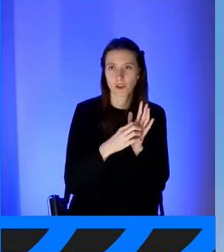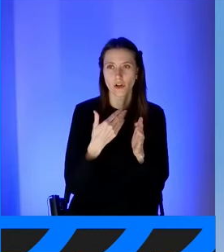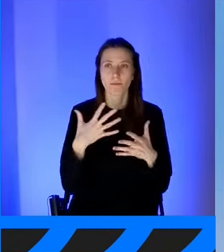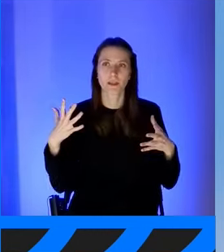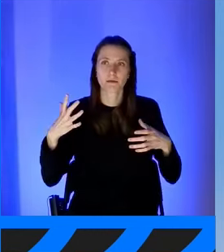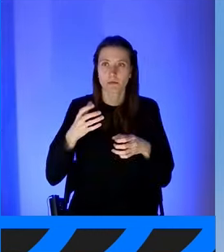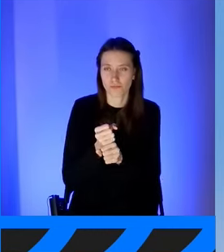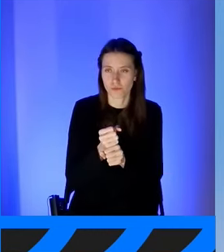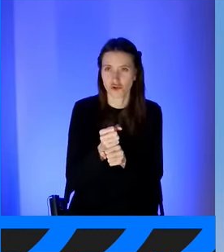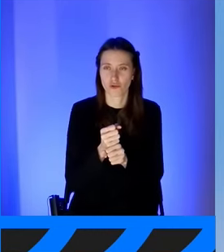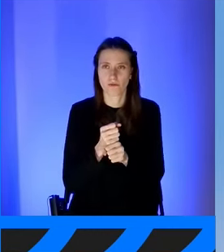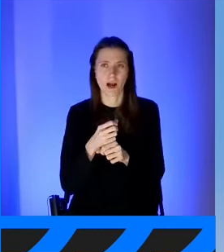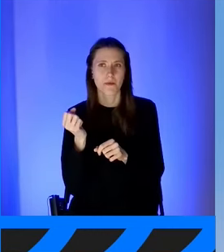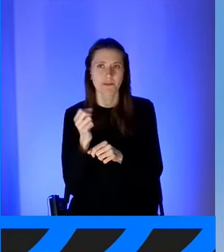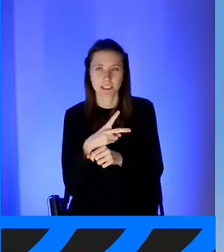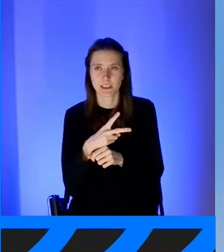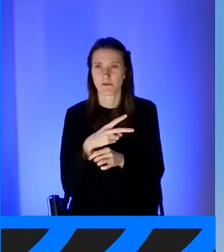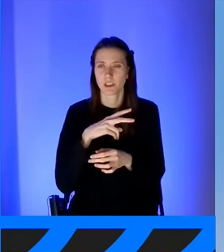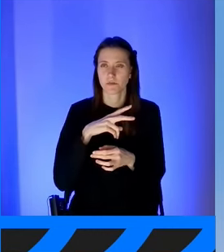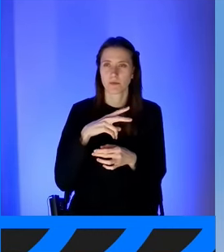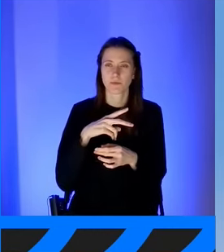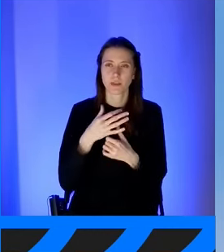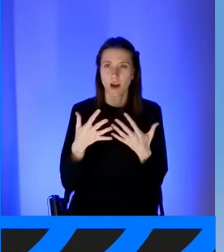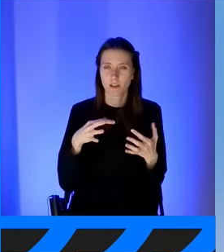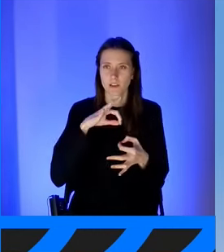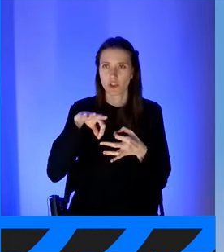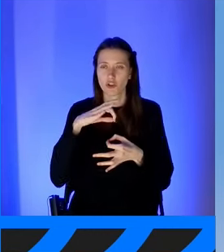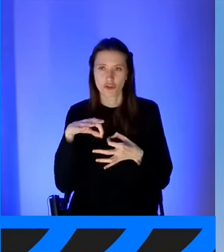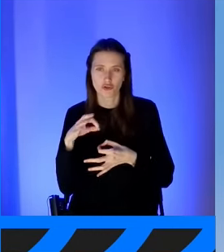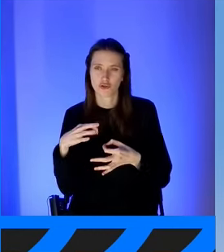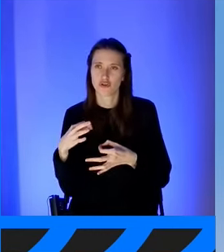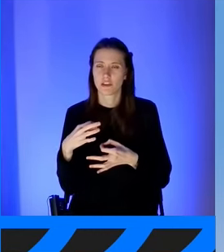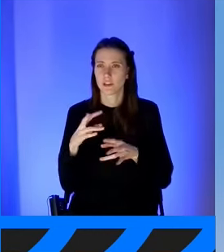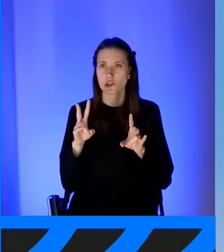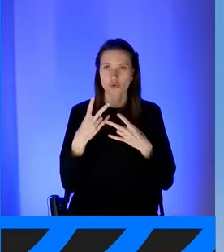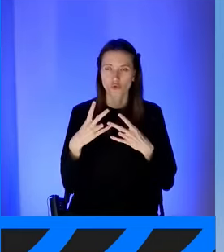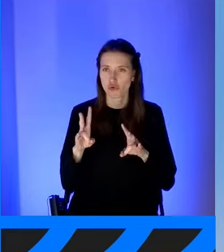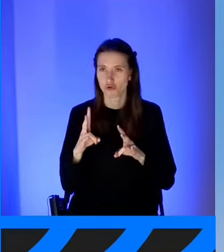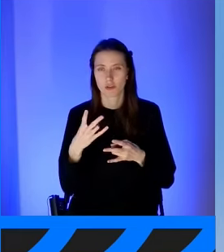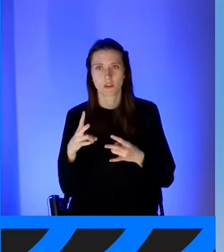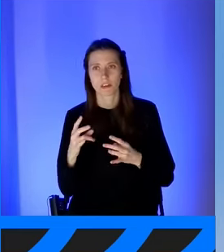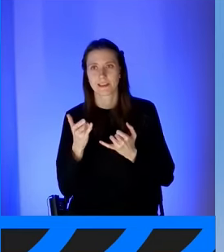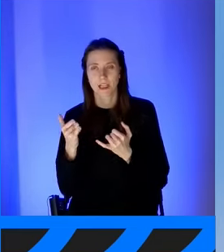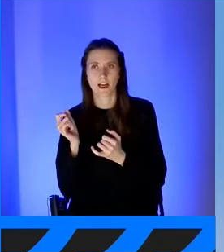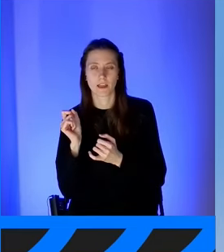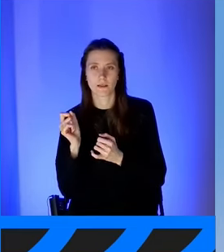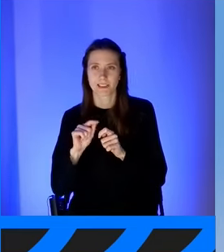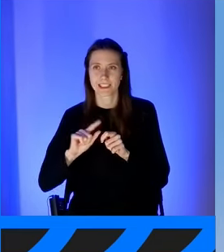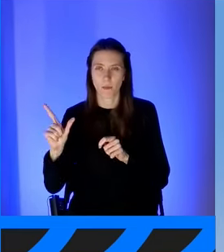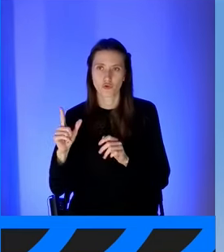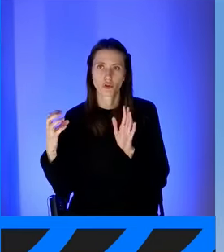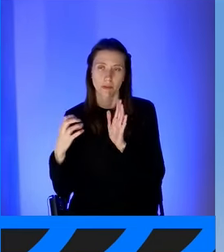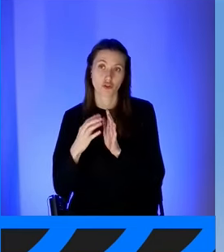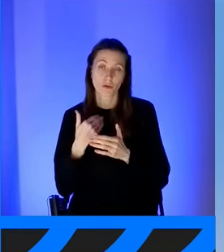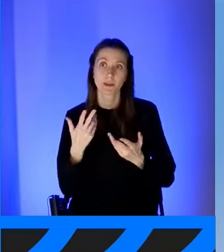получше, посильнее, выкидываем те исходники, которые мы считаем ненужными для запуска. То есть со своей стороны такие как бы